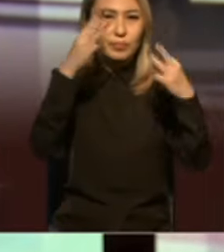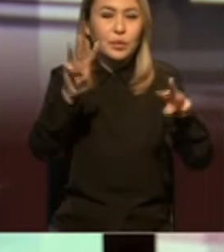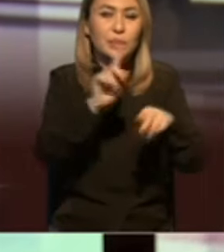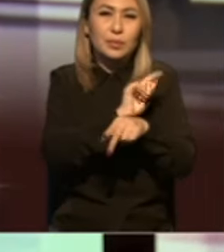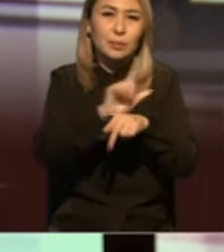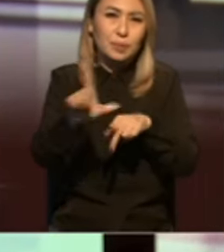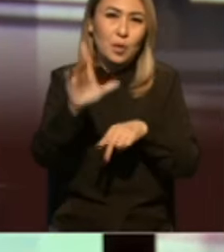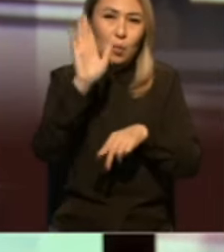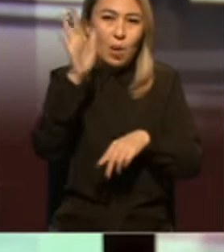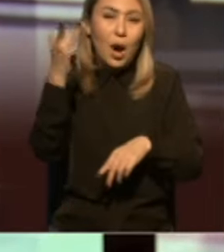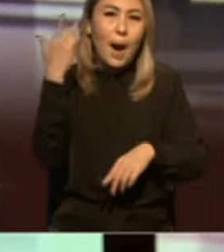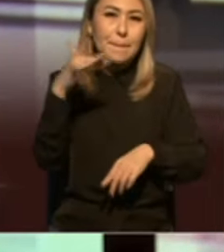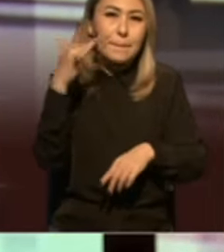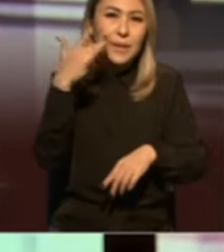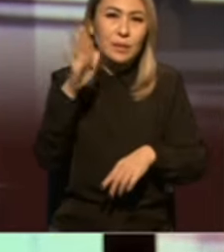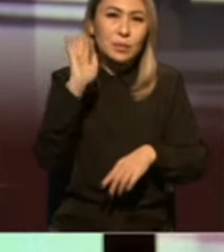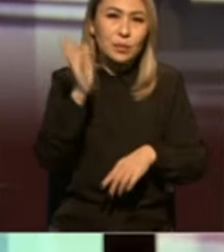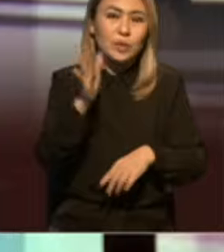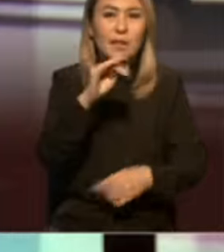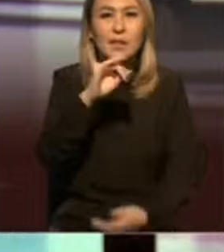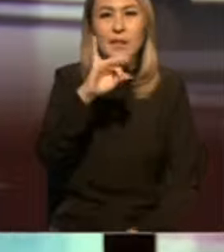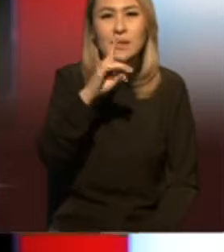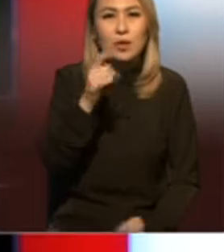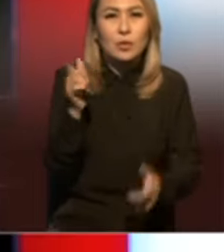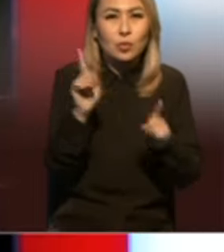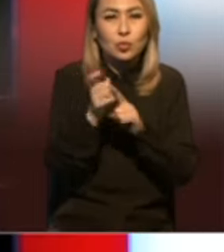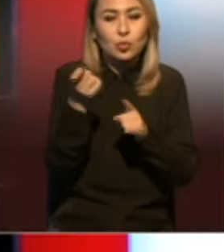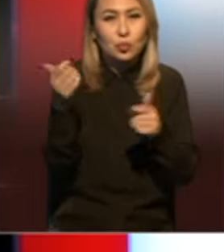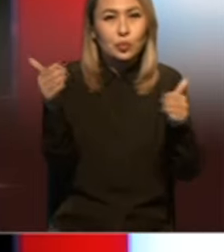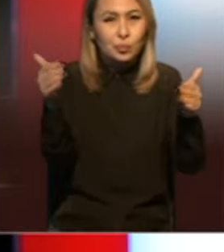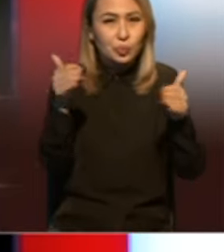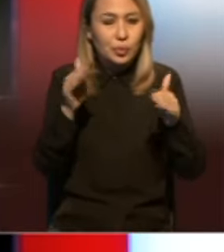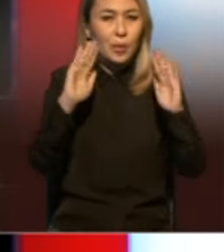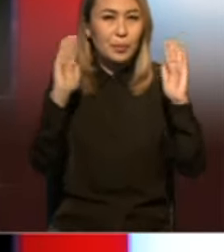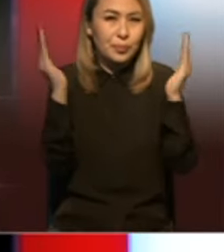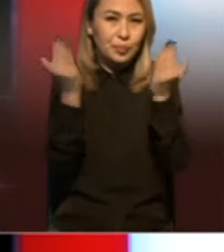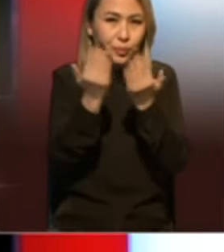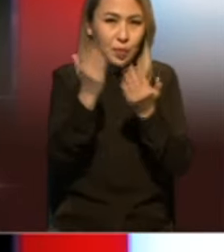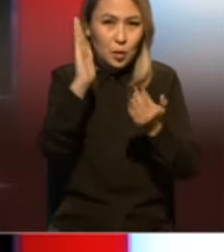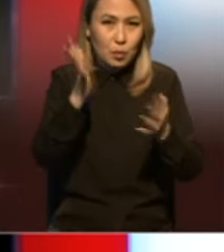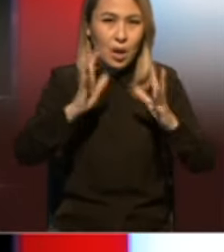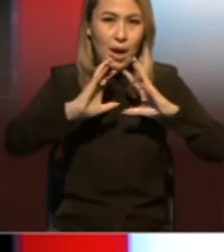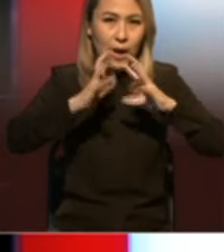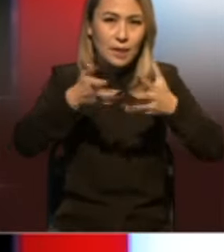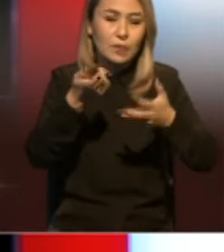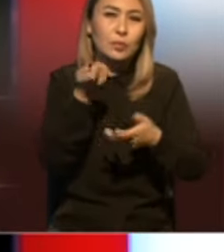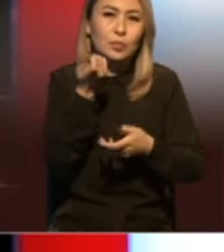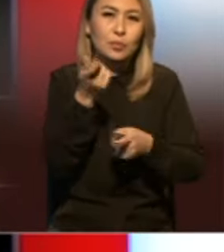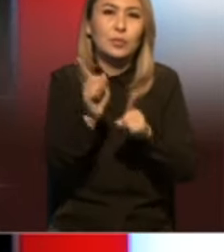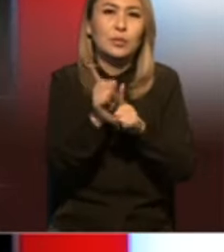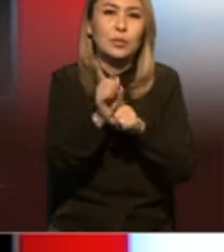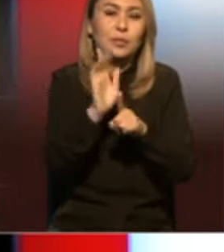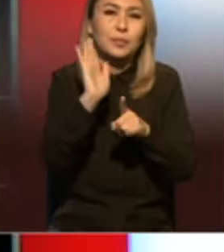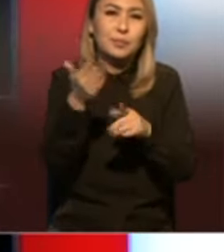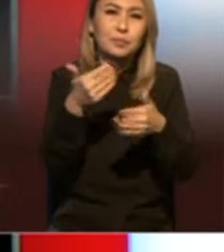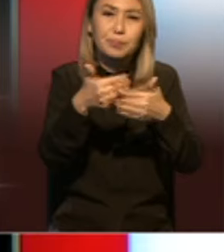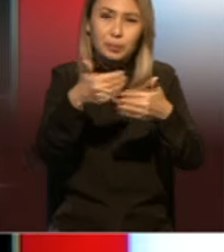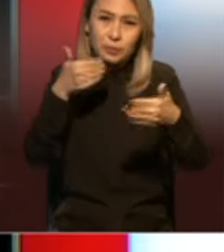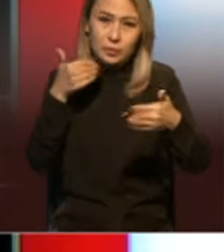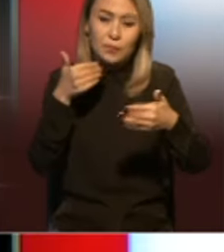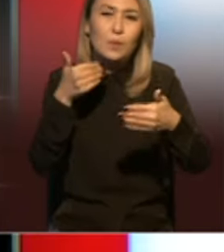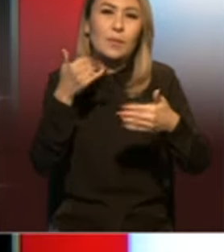бар. Америка изоляционизм оқшауланады біраз, әлемдік істерден біраз шегінеді. Міне осы